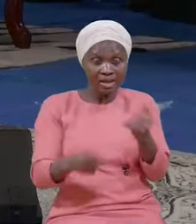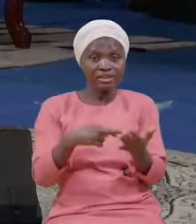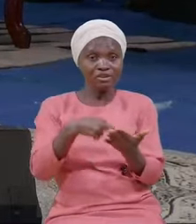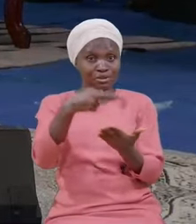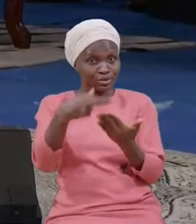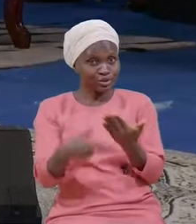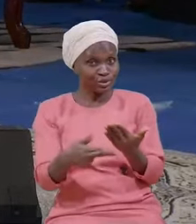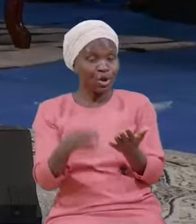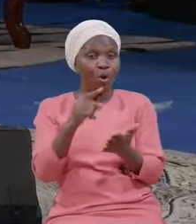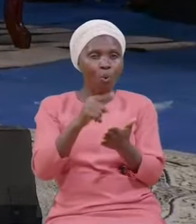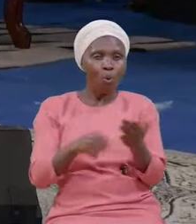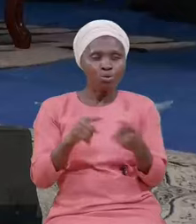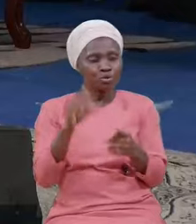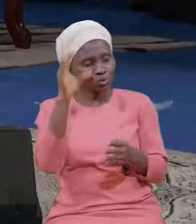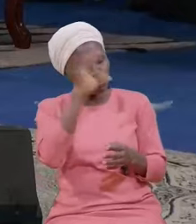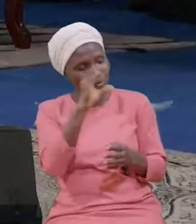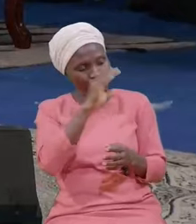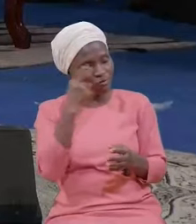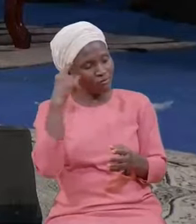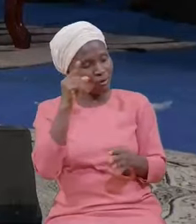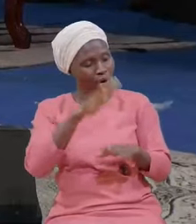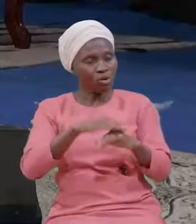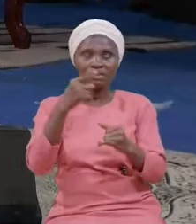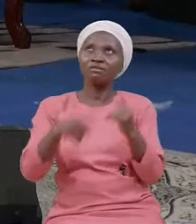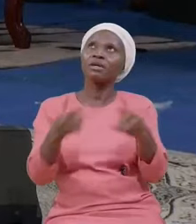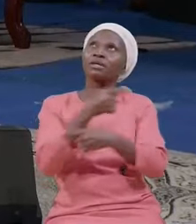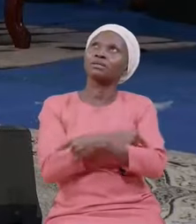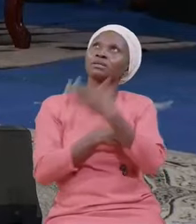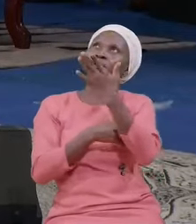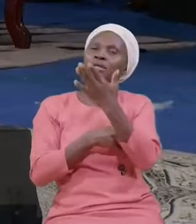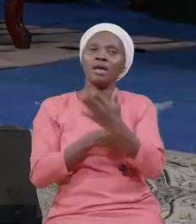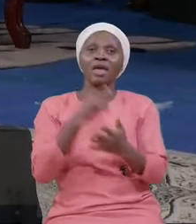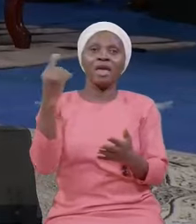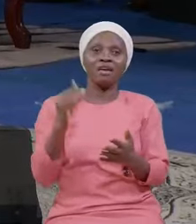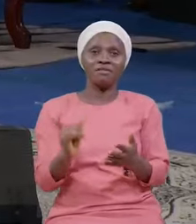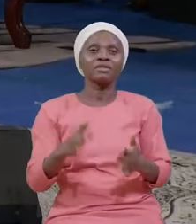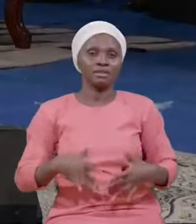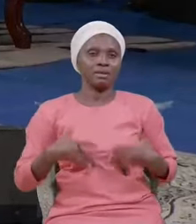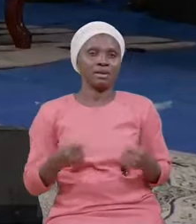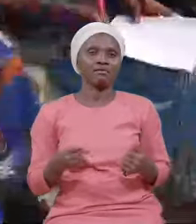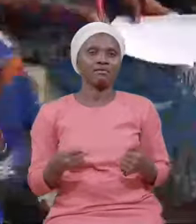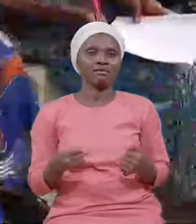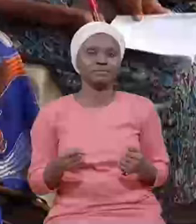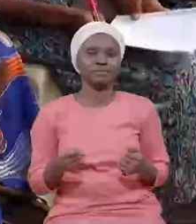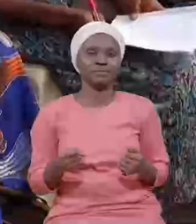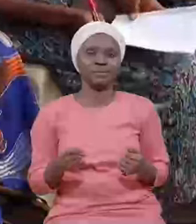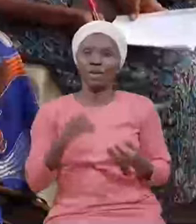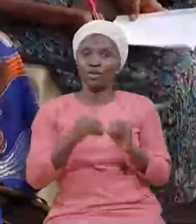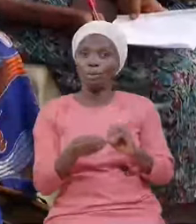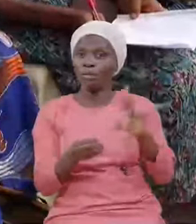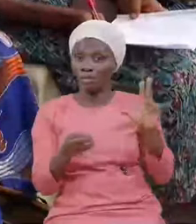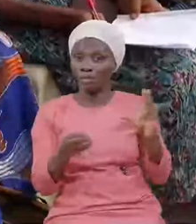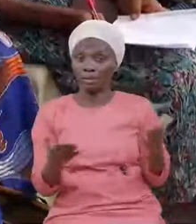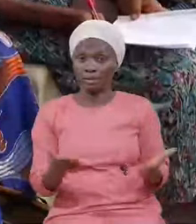Et ce que vous cherchez au dernier jour, la vie éternelle. Voyons le troisième élément. Et